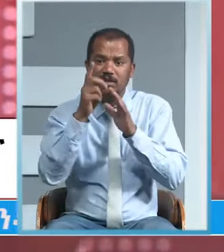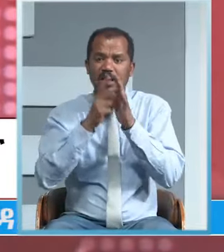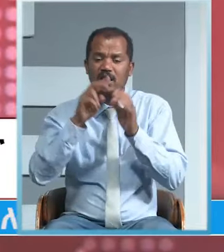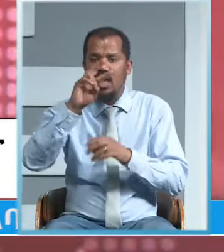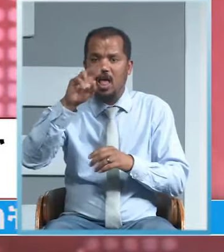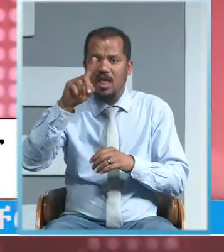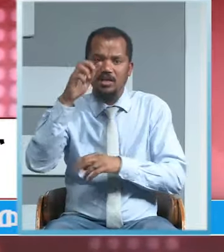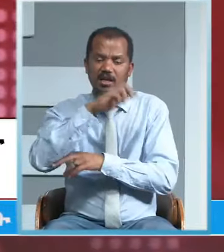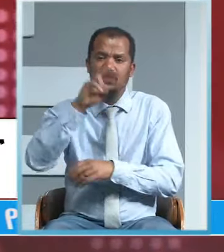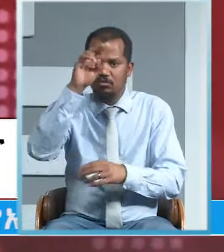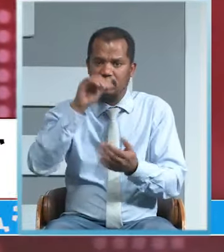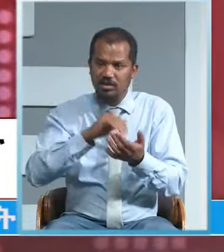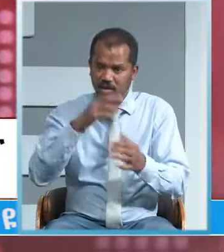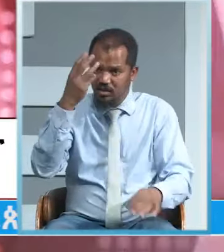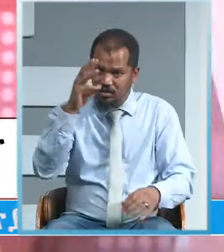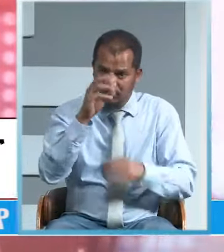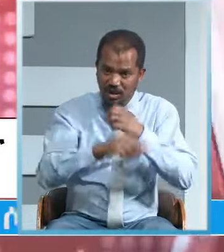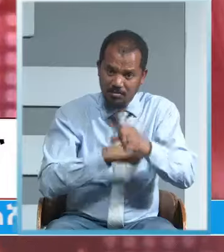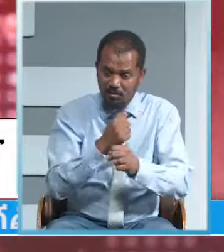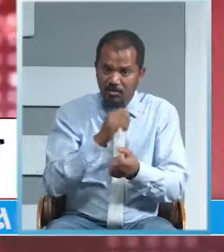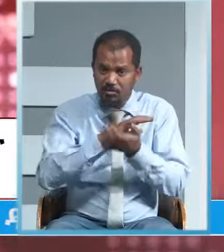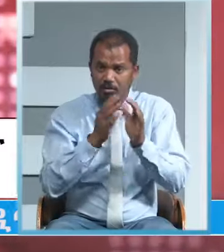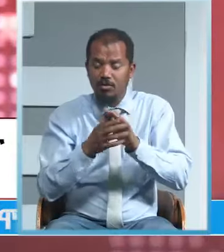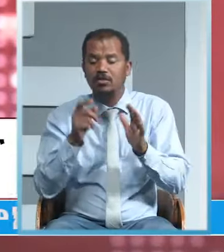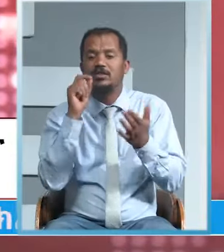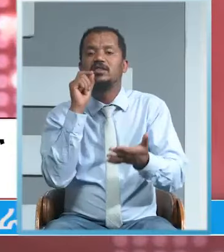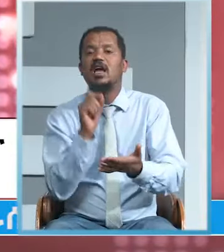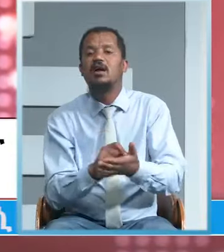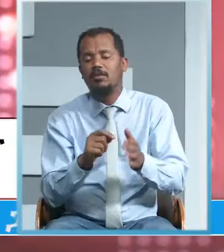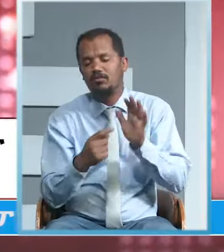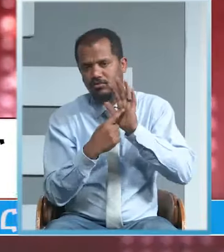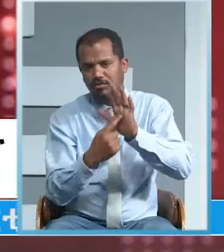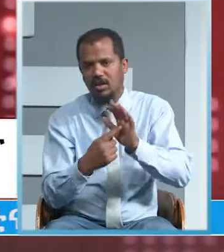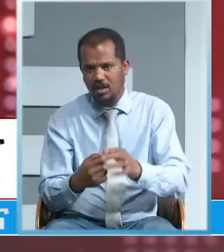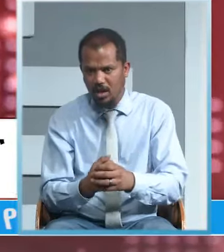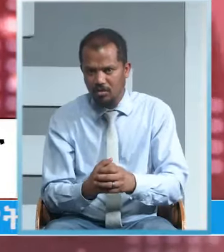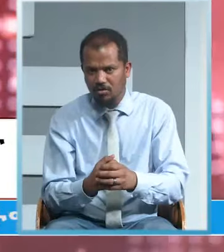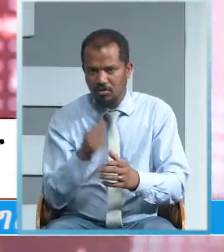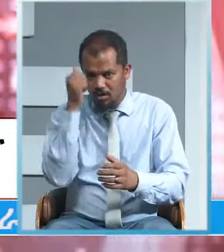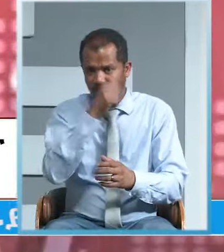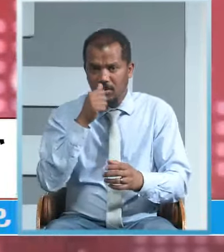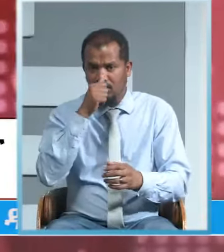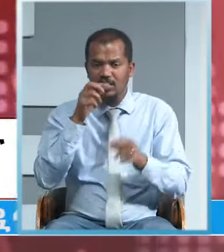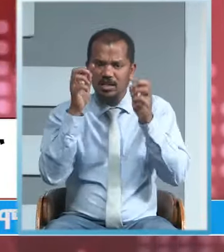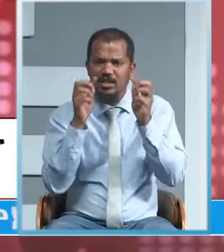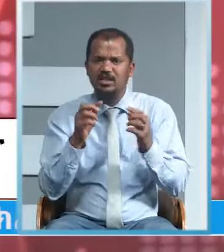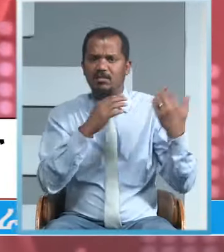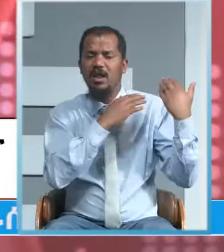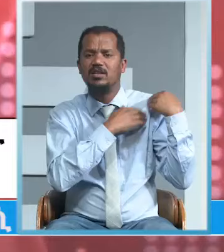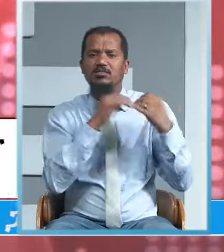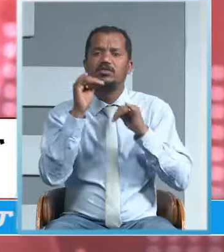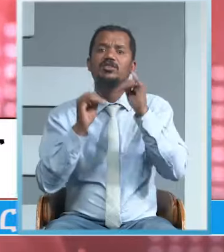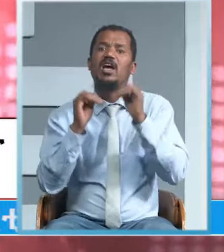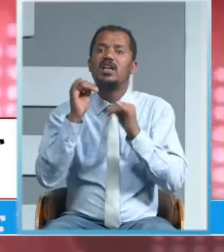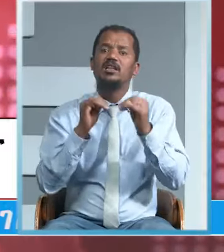ቀን 2016 ዓመተ ምህረት መሆኑን ዘገባዎቹ አስታውቀዋል። የኢትዮጵያ የቅርስ ባለስልጣን